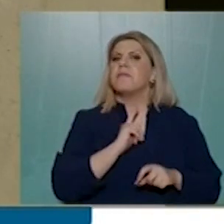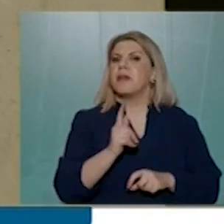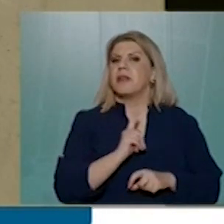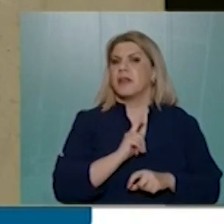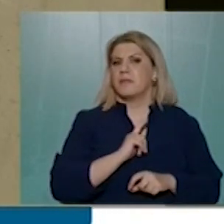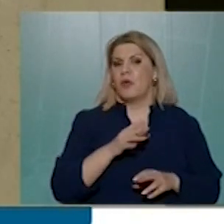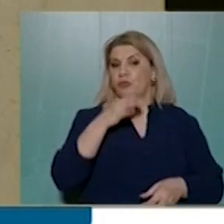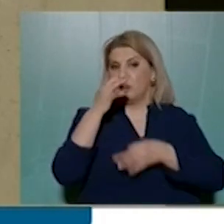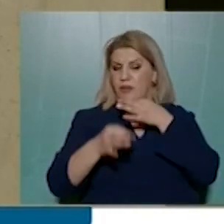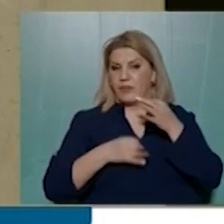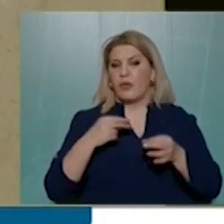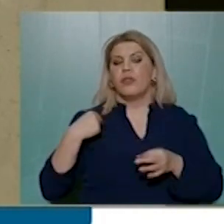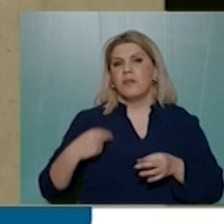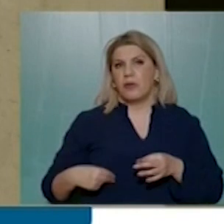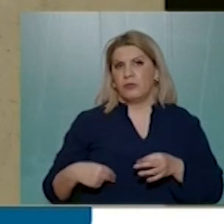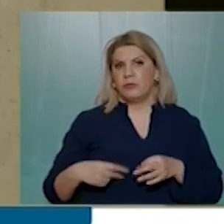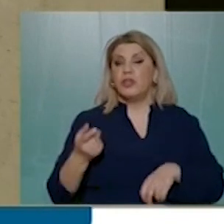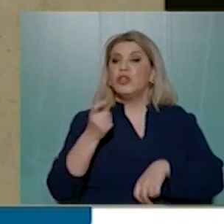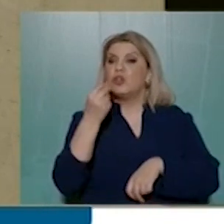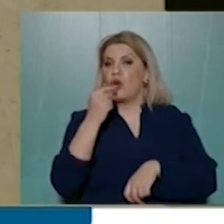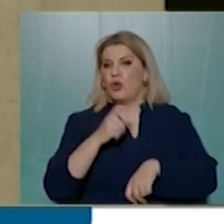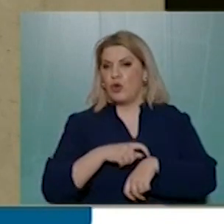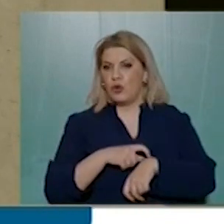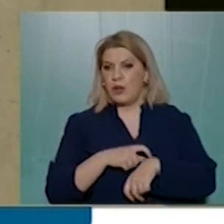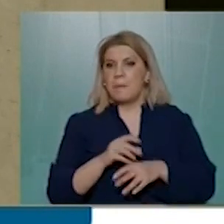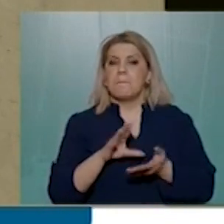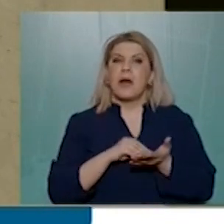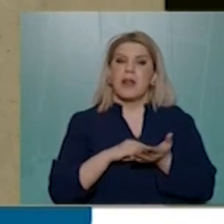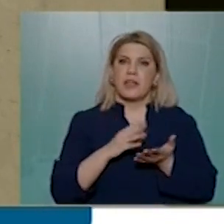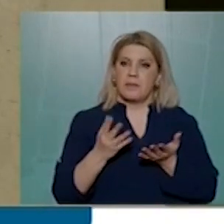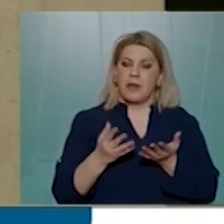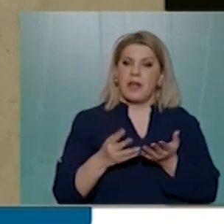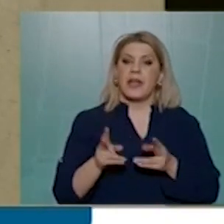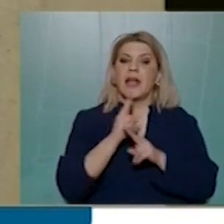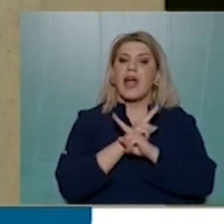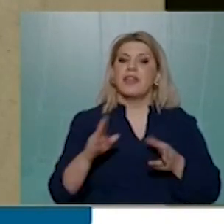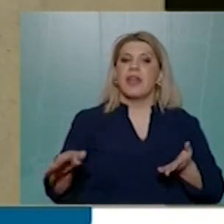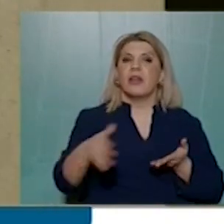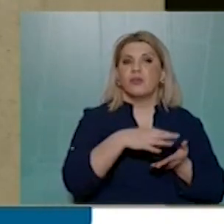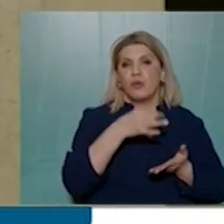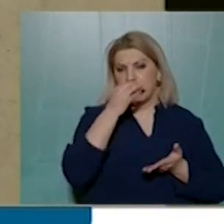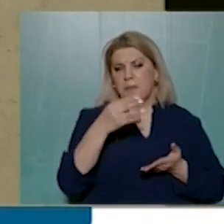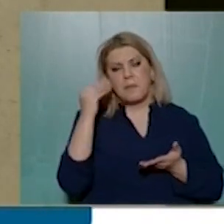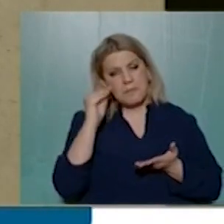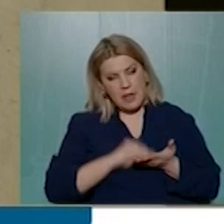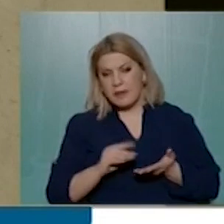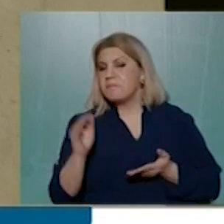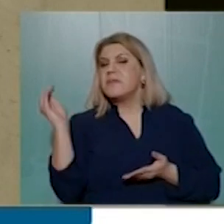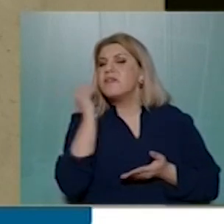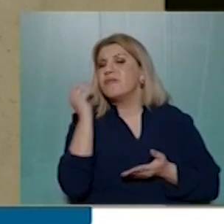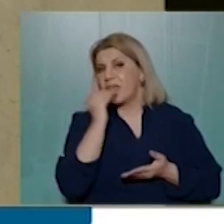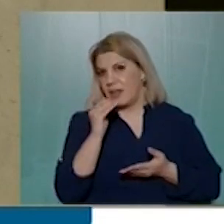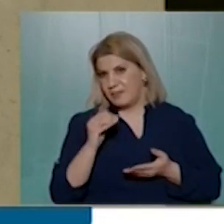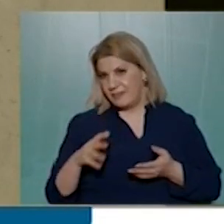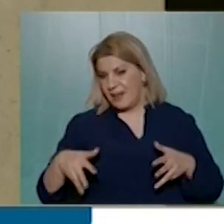αναφέρθηκε ο κύριος δήμαρχος για να μην τρώω χρόνο για παράδειγμα για την καθαριότητα το έχουμε ξαναπεί μη βιάζεστε να